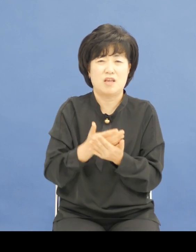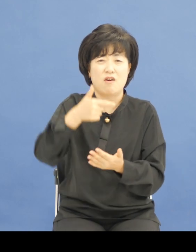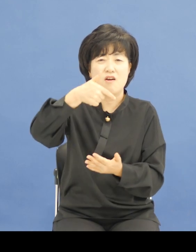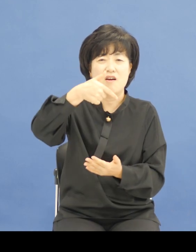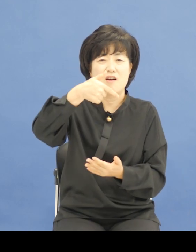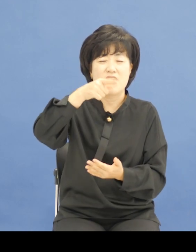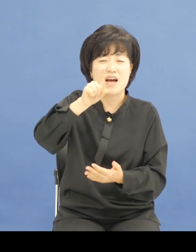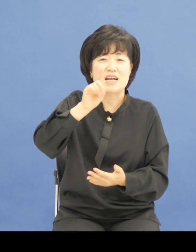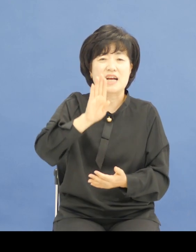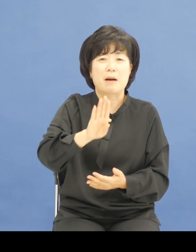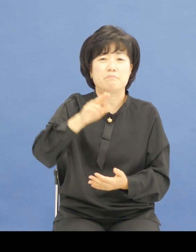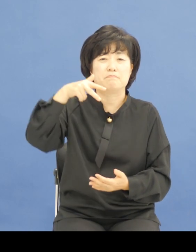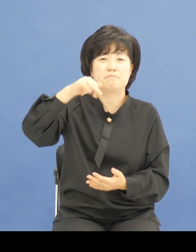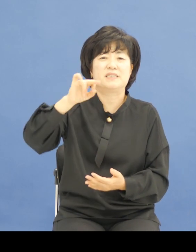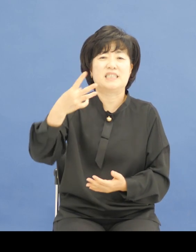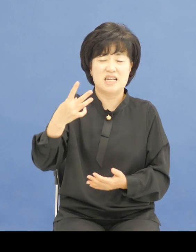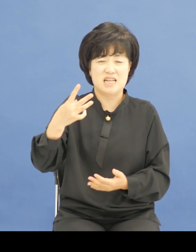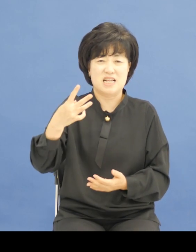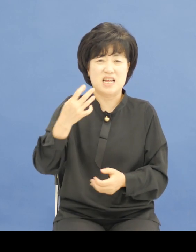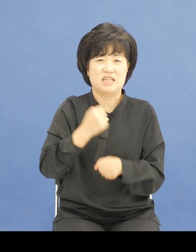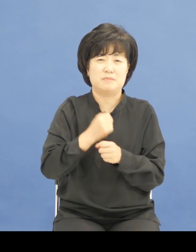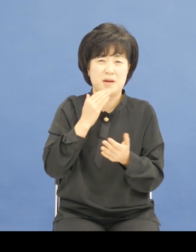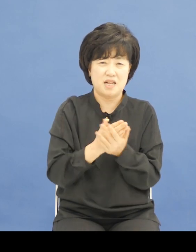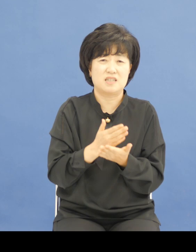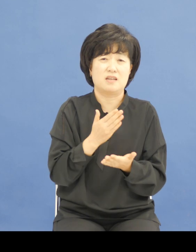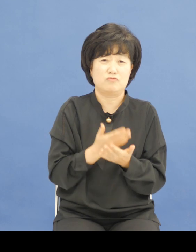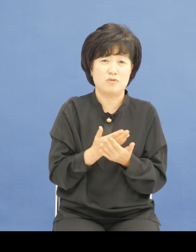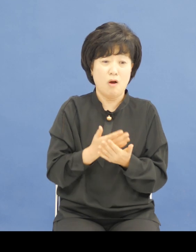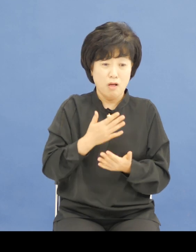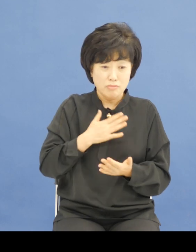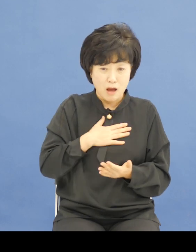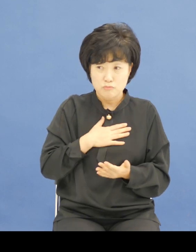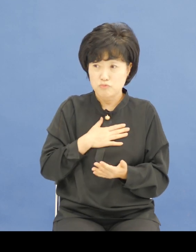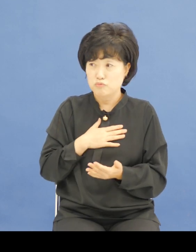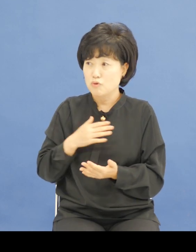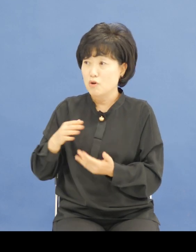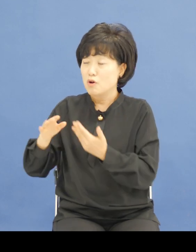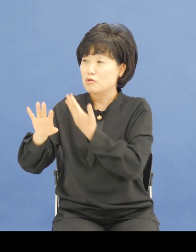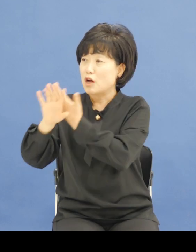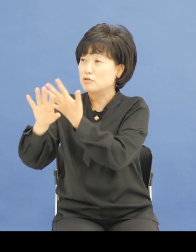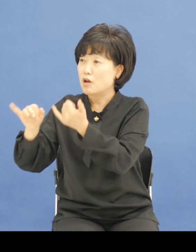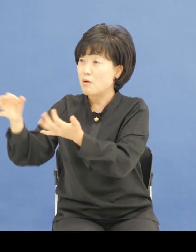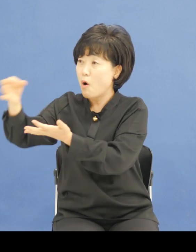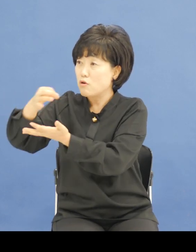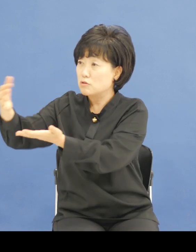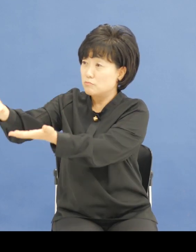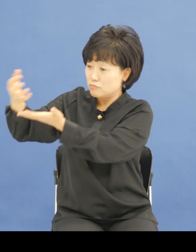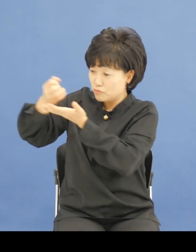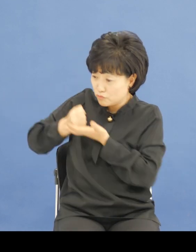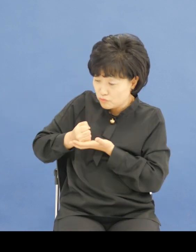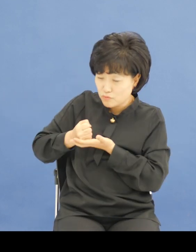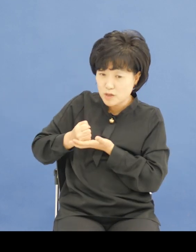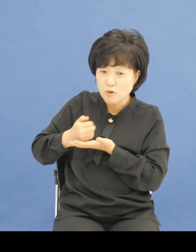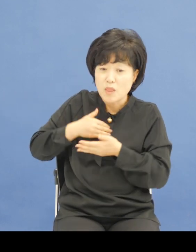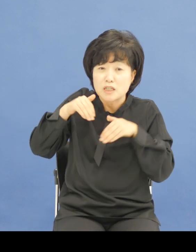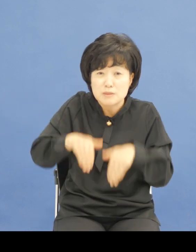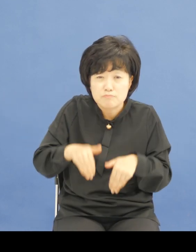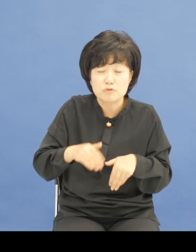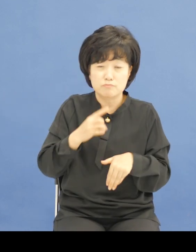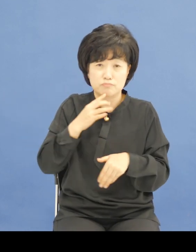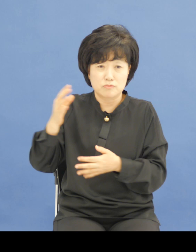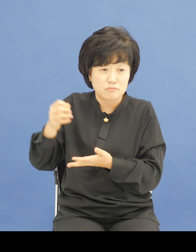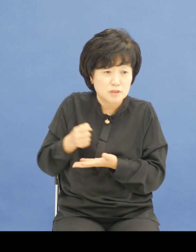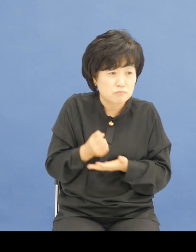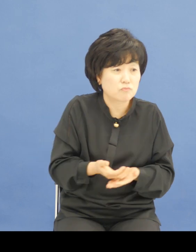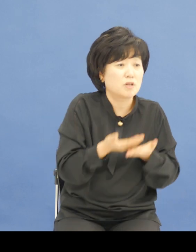갑질이라는 게 저도 이제 헌금 받아가지고 가서 전달해주는 입장이지 내 돈 갖다 주는 건 아닌데도 내 뜻대로